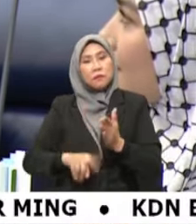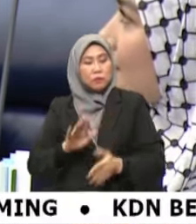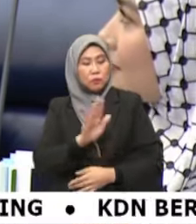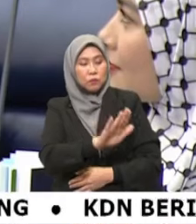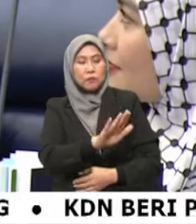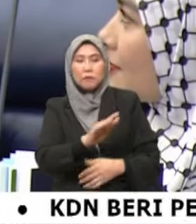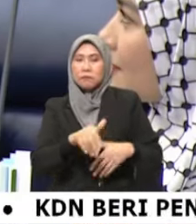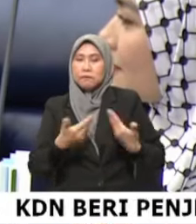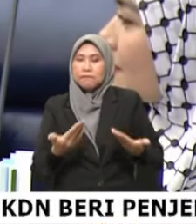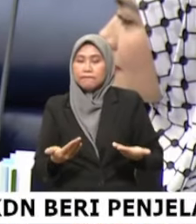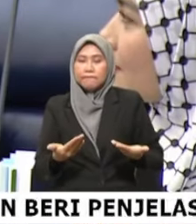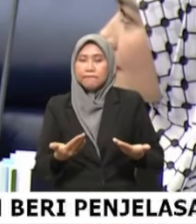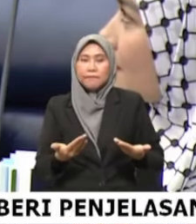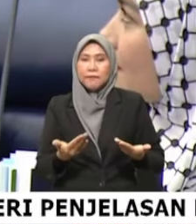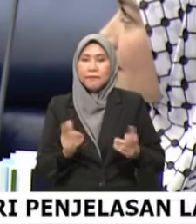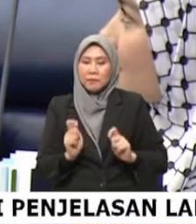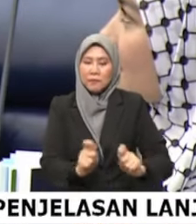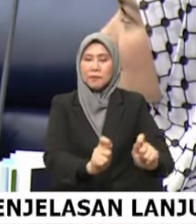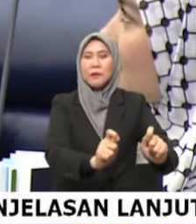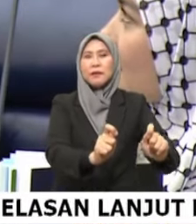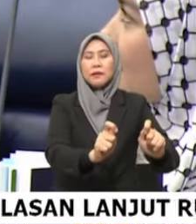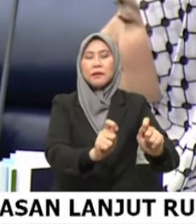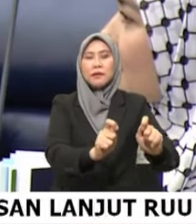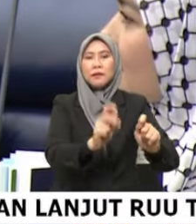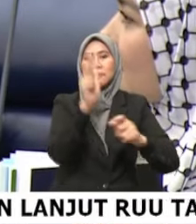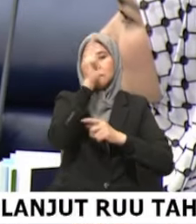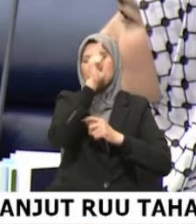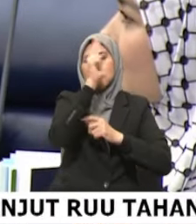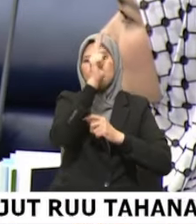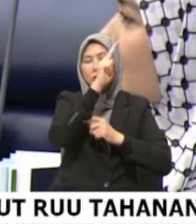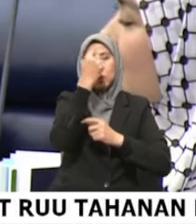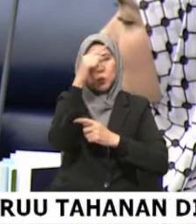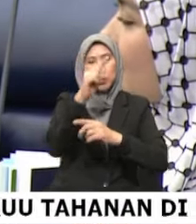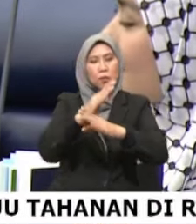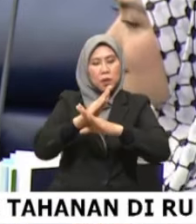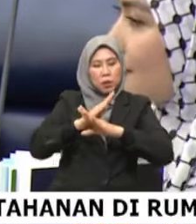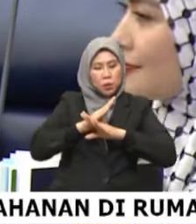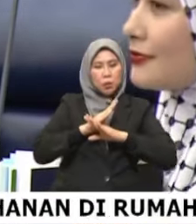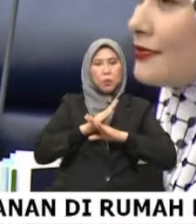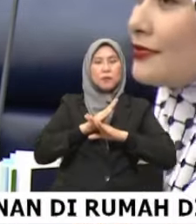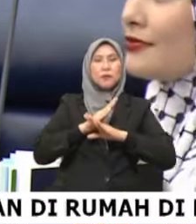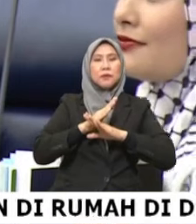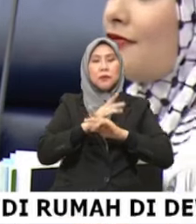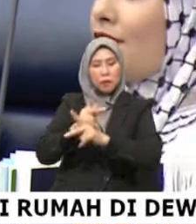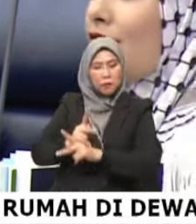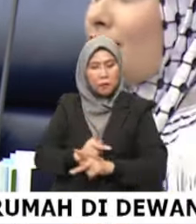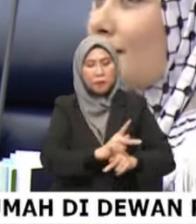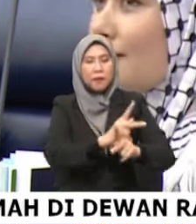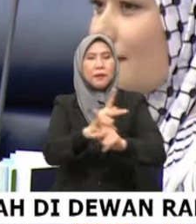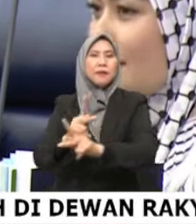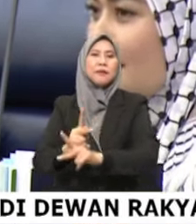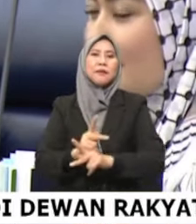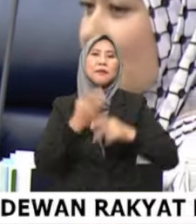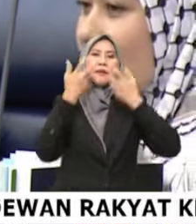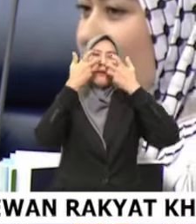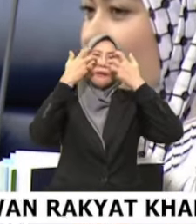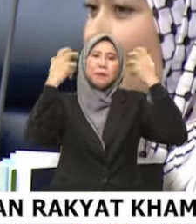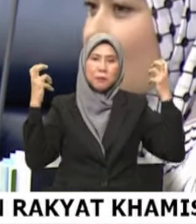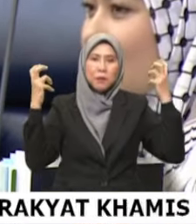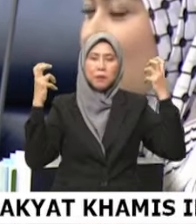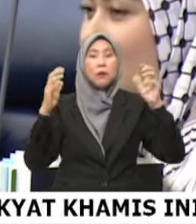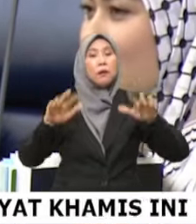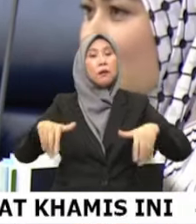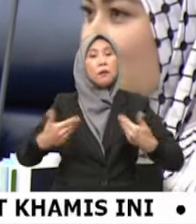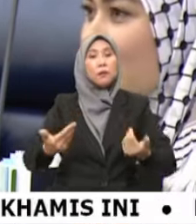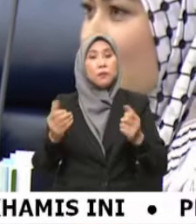berani dan mendesak yang sedang dilaksanakan oleh kerajaan untuk melindungi dan yang penting memelihara harimau kita? Dan juga bagaimanakah